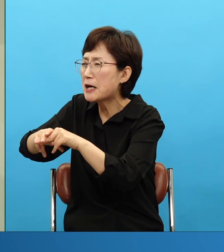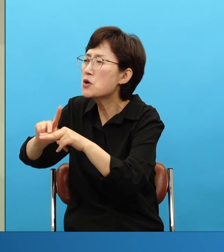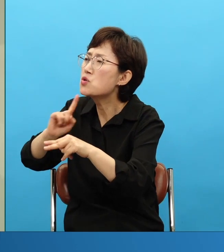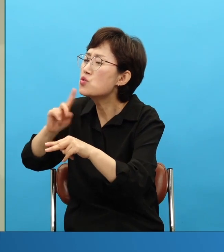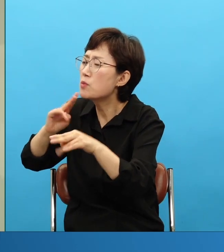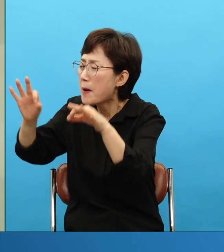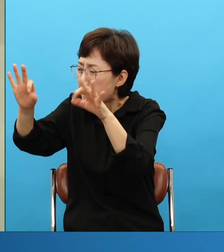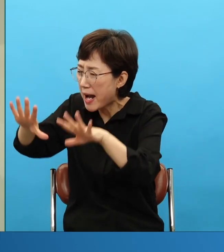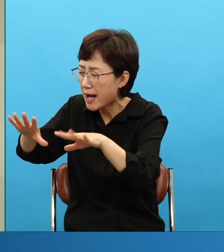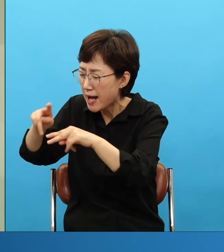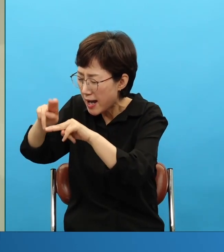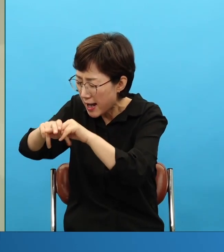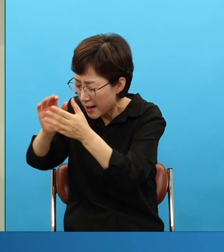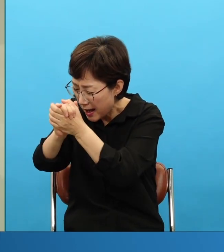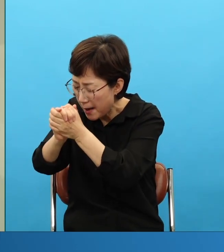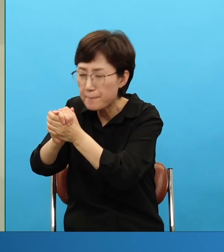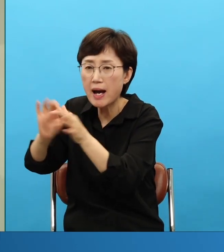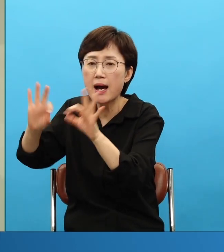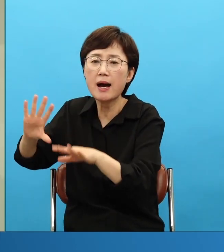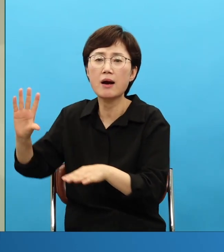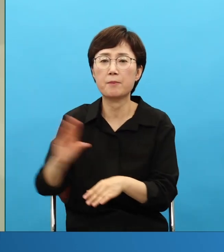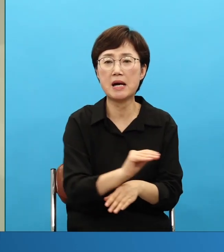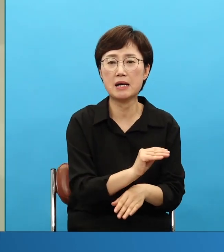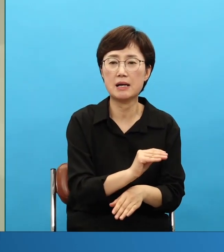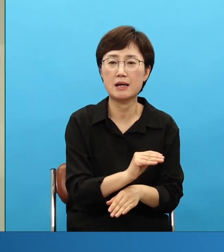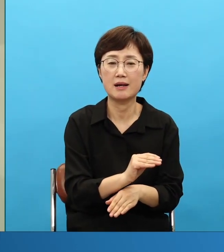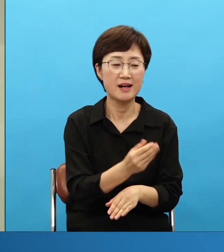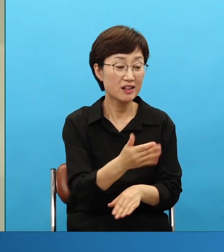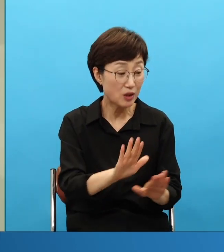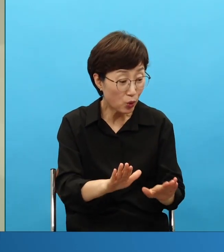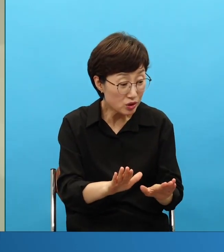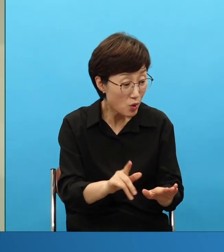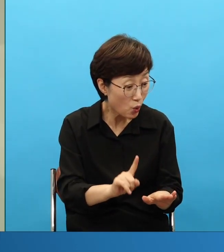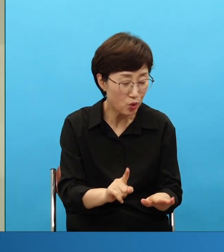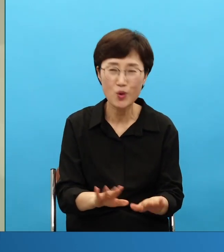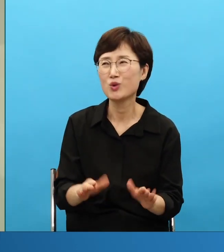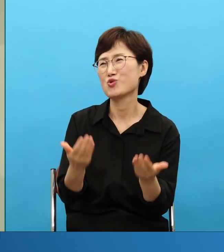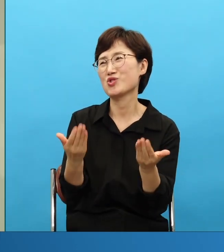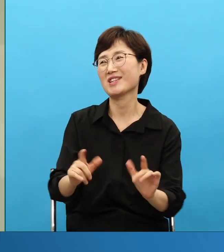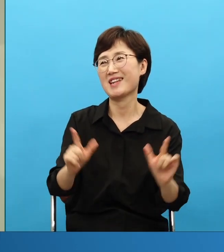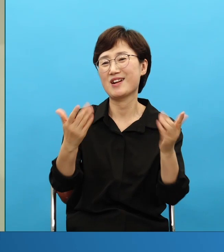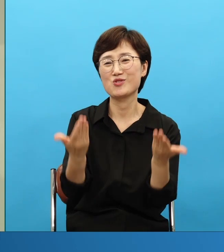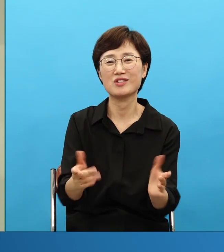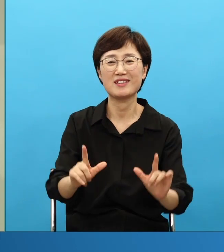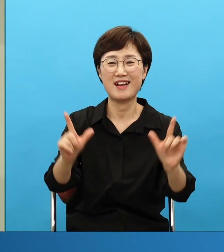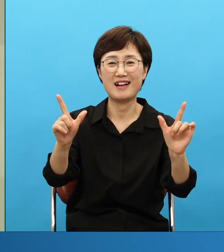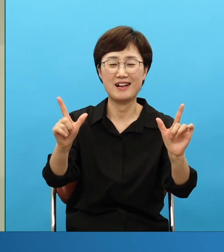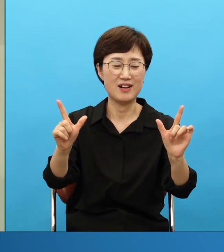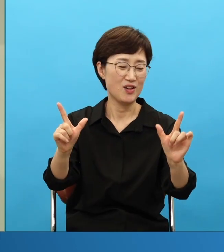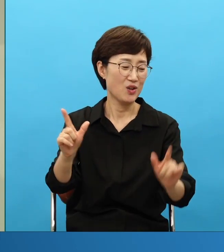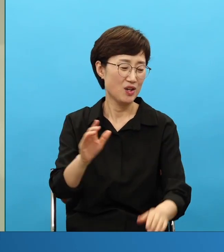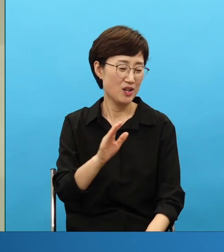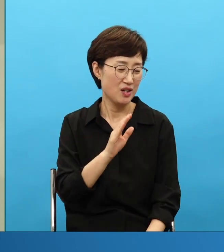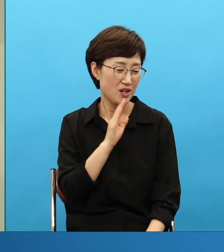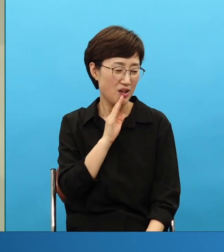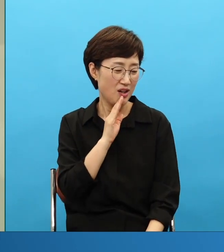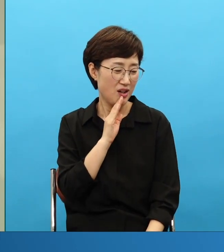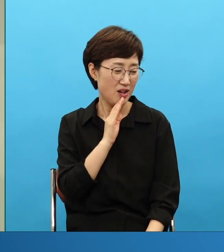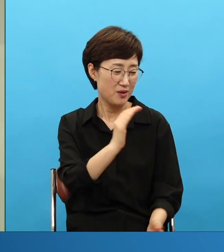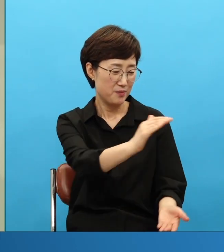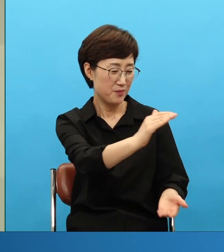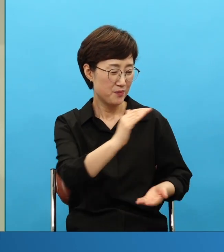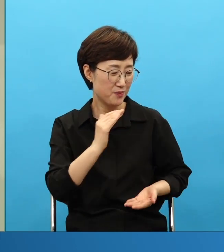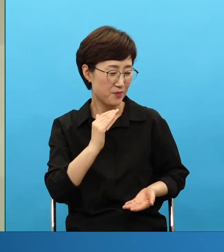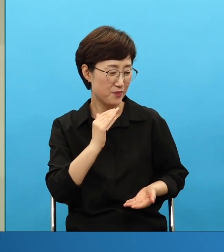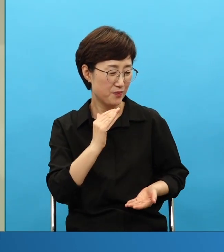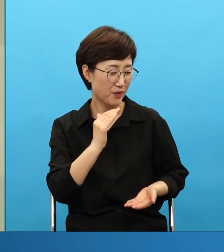sits for a moment, and then leaves back to work. 근데 오늘은 쉬는 날이라는 거예요. But that was her day of rest. 야, 나는 여러 가지를 생각했어. And so